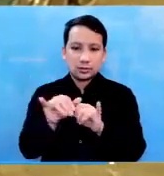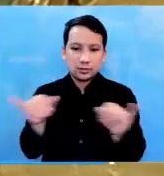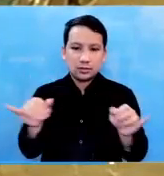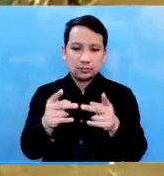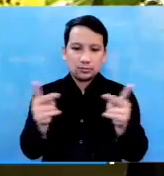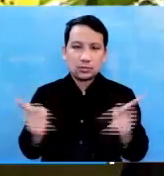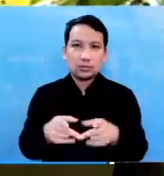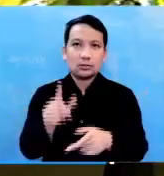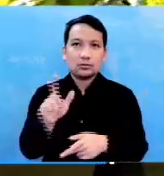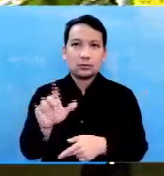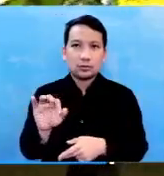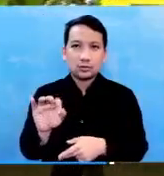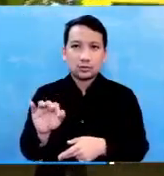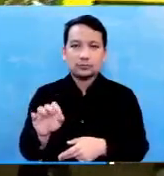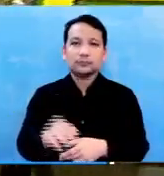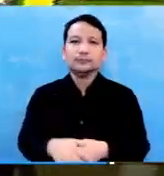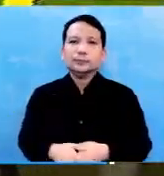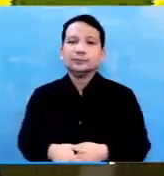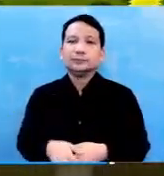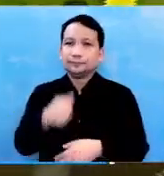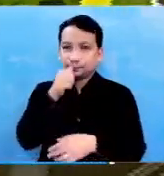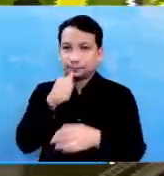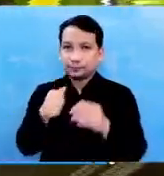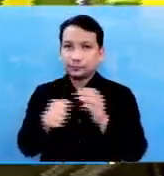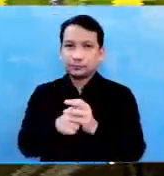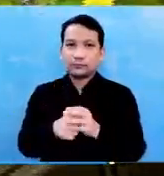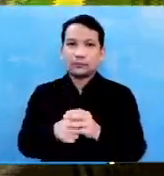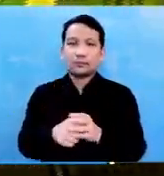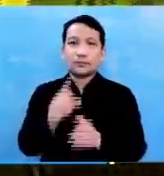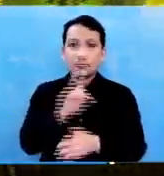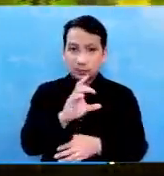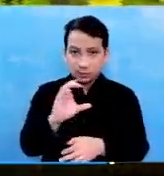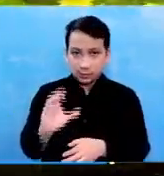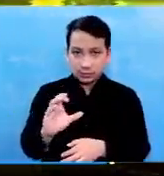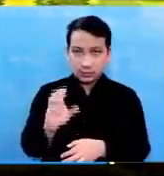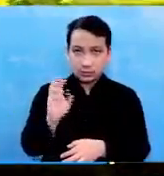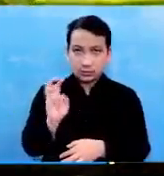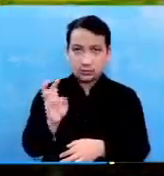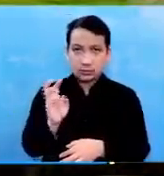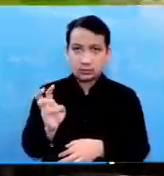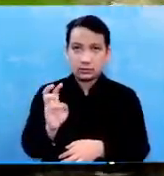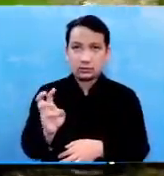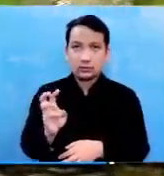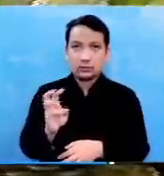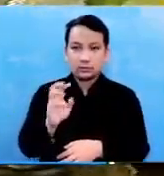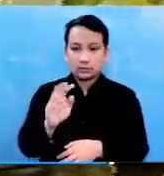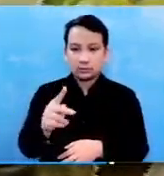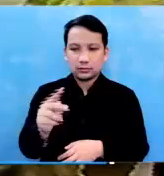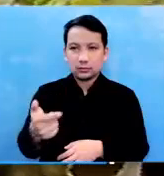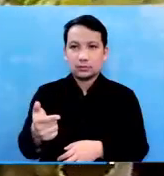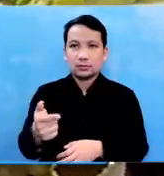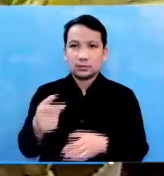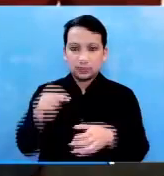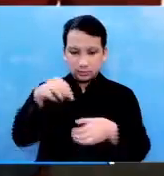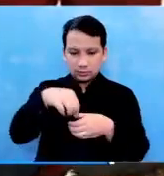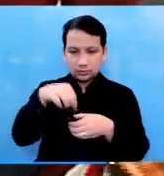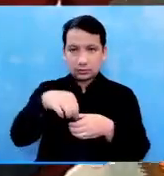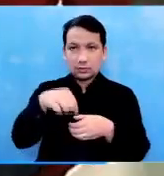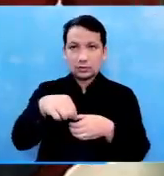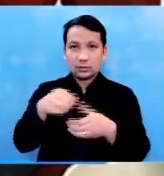nitong 2019. Itinago pa ang higit 160 kilo ng droga sa mga pakete ng tsaa at lata ng